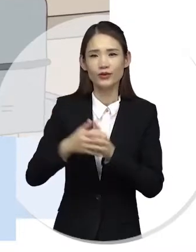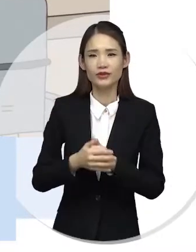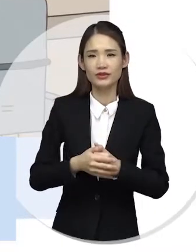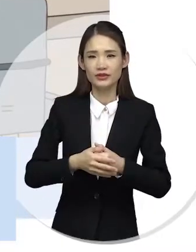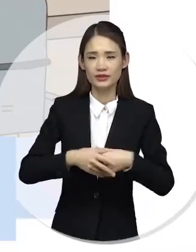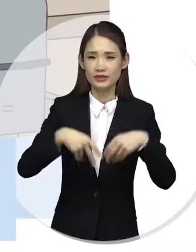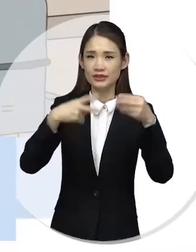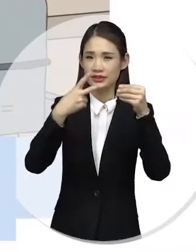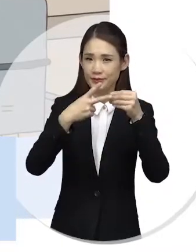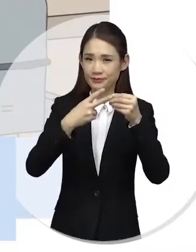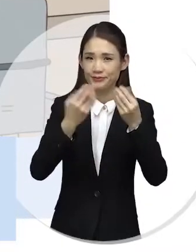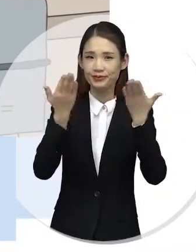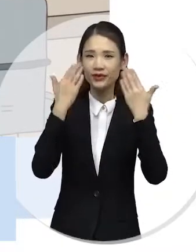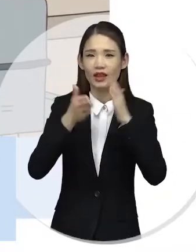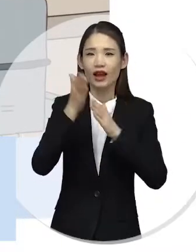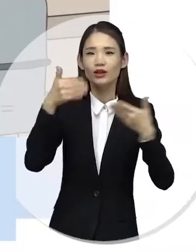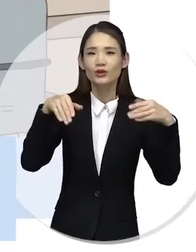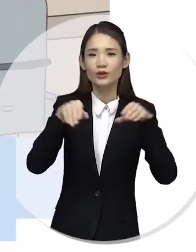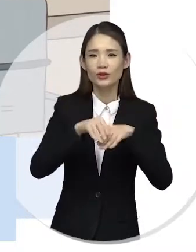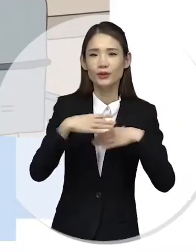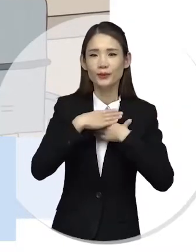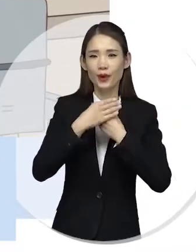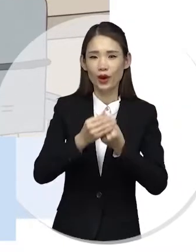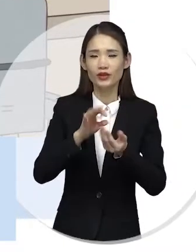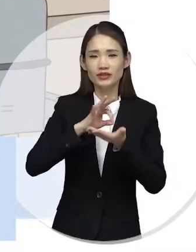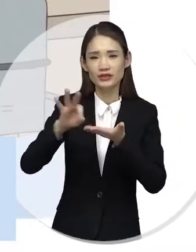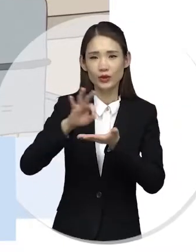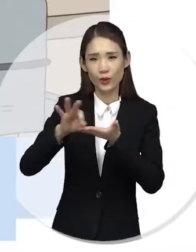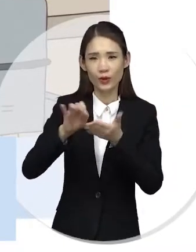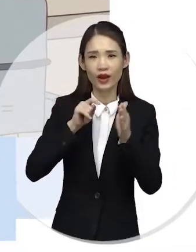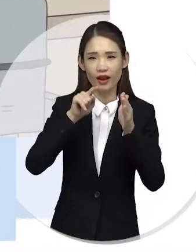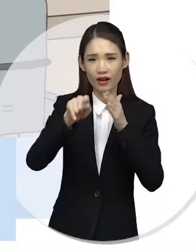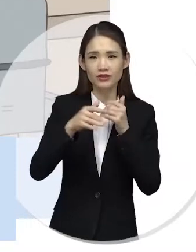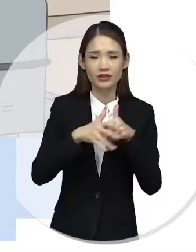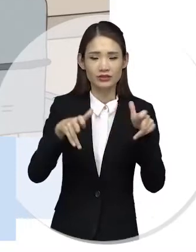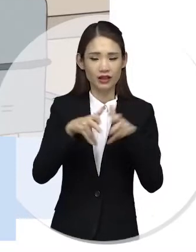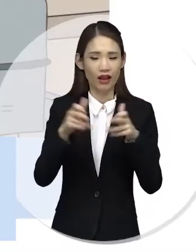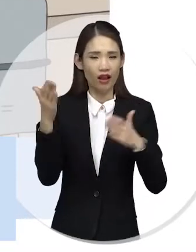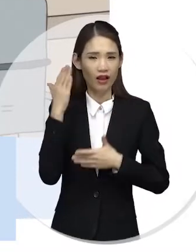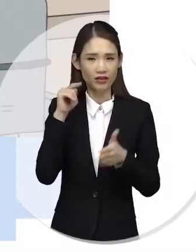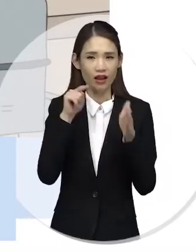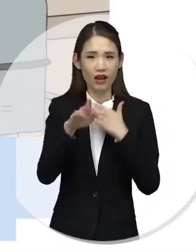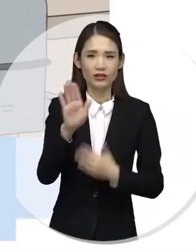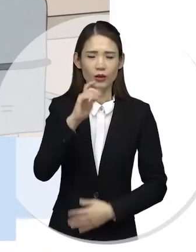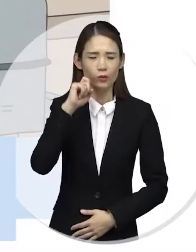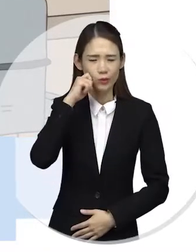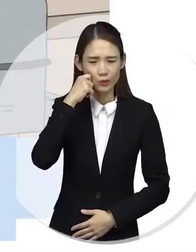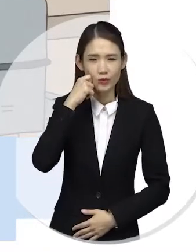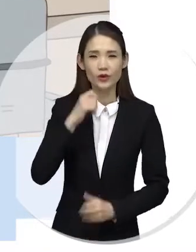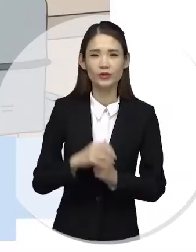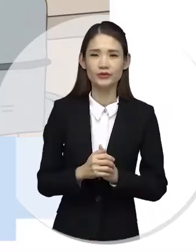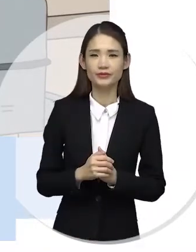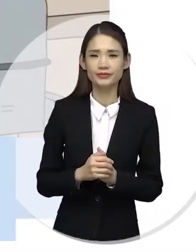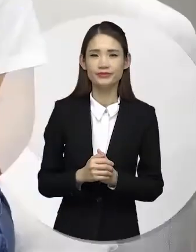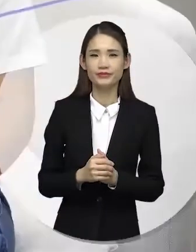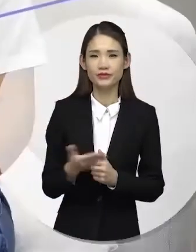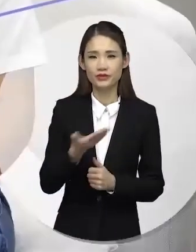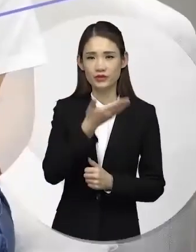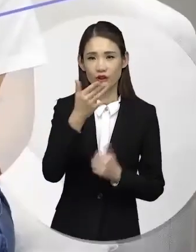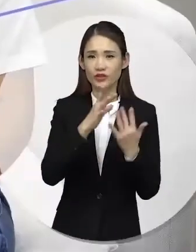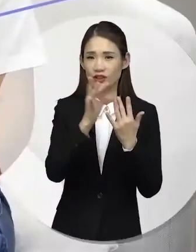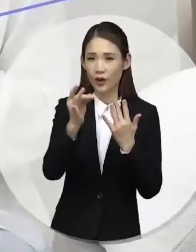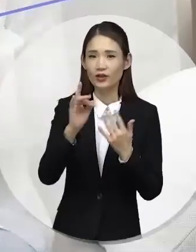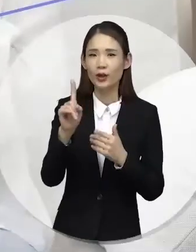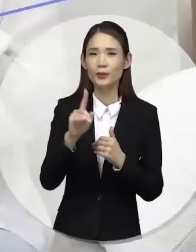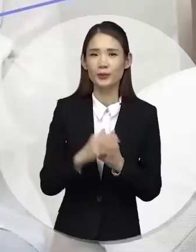경우. 2번. 편의시설을 이용할 때 장애 학생이 접근하기 어렵게 되어 있는 경우.